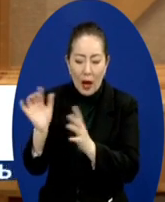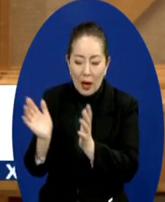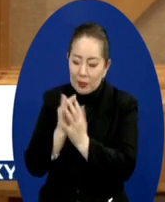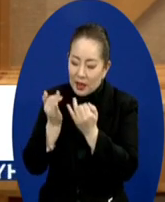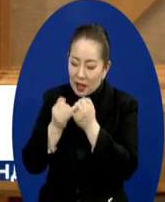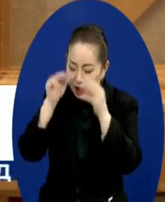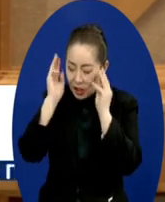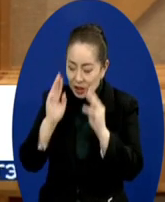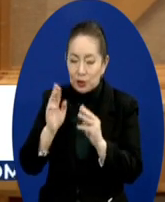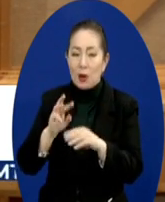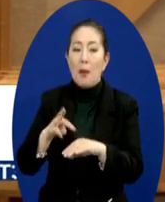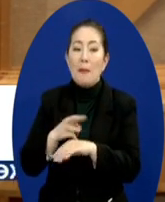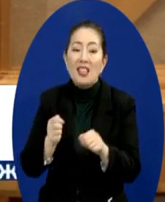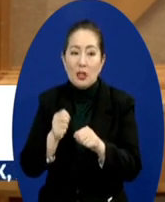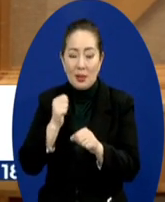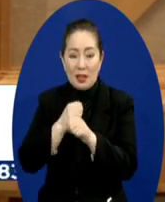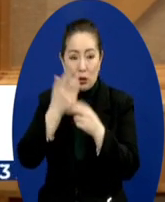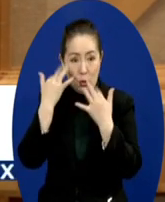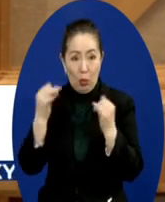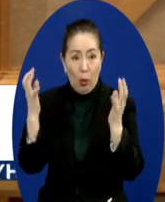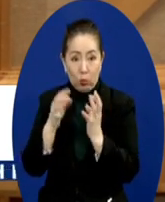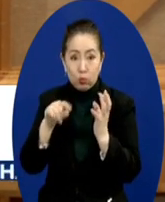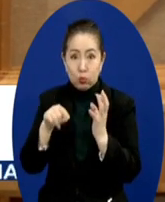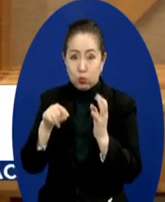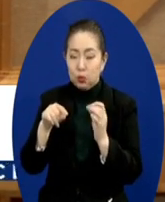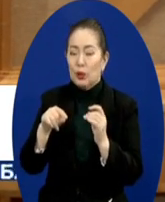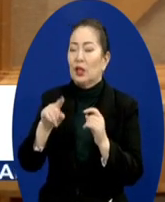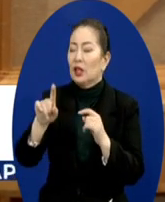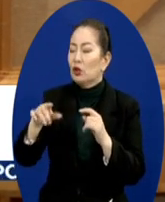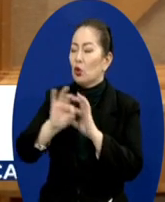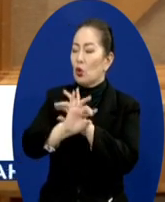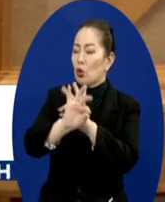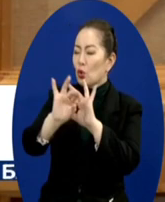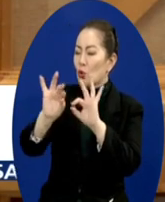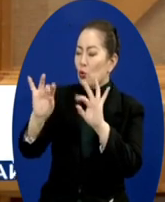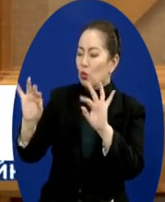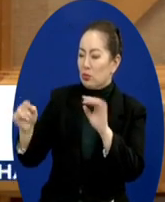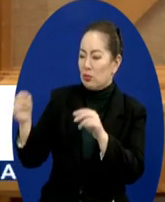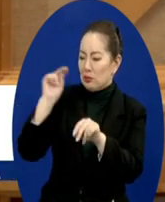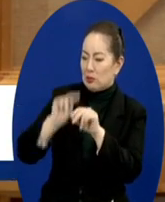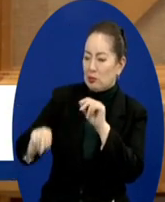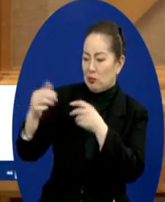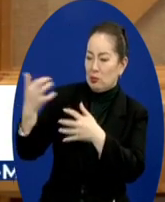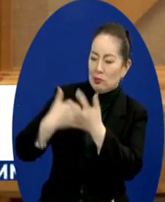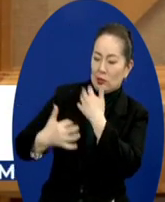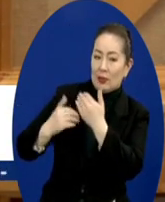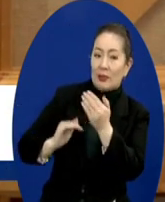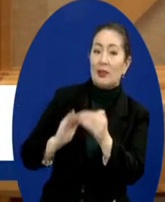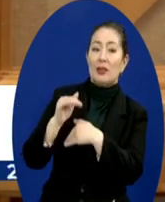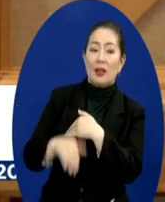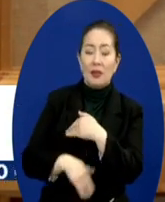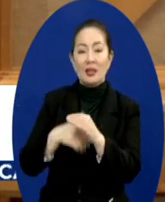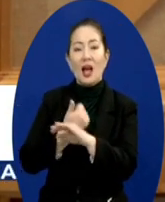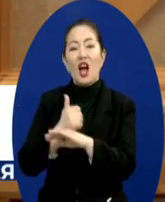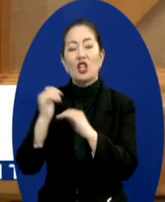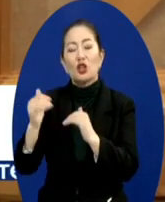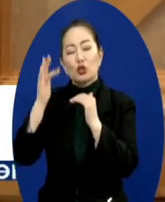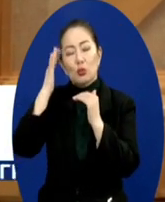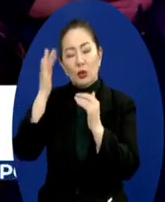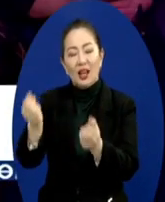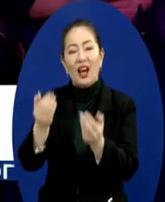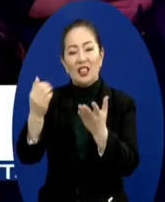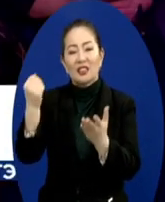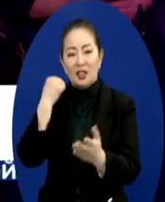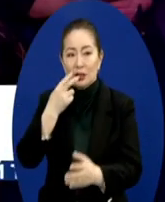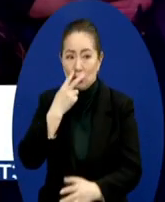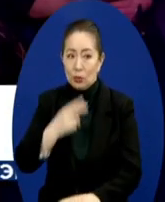шийдвэрлэх менежментийн арга замыг өнөөдөр хийж байгаагаараа дээр дурдсан олон шалгууруудыг давсан ийм аялал жуулчлалын хөгжлийн бодлогыг гаргана гэж